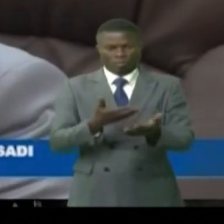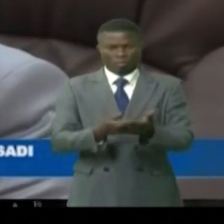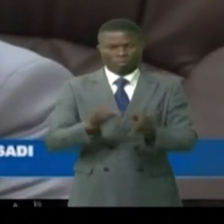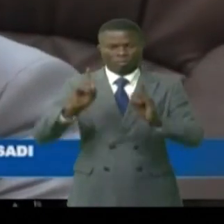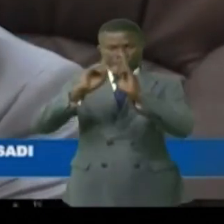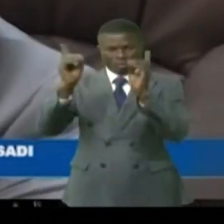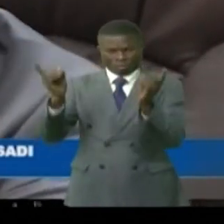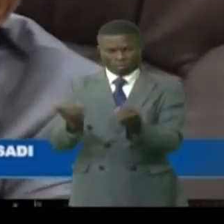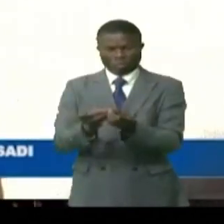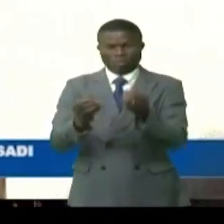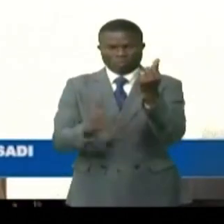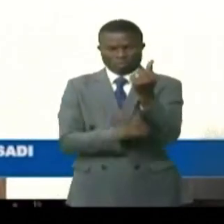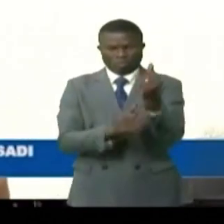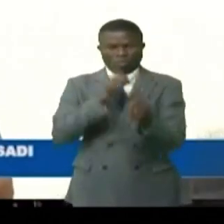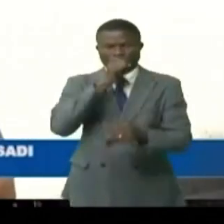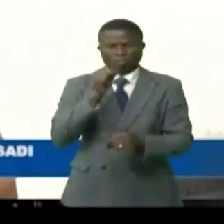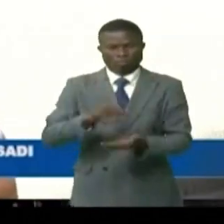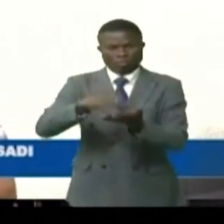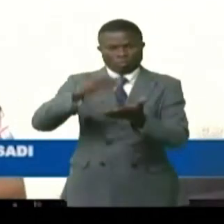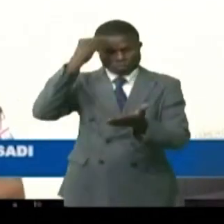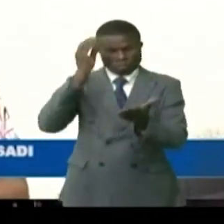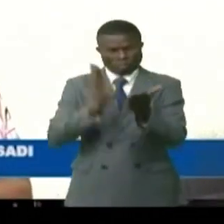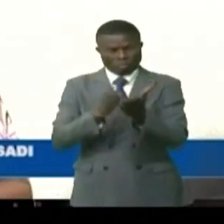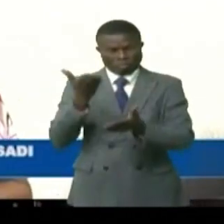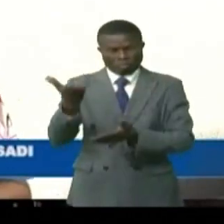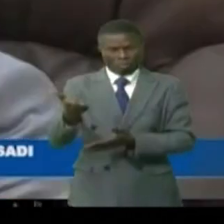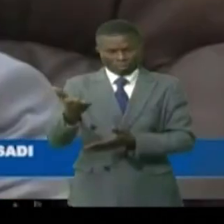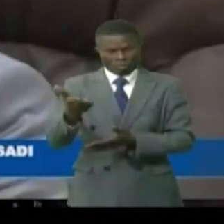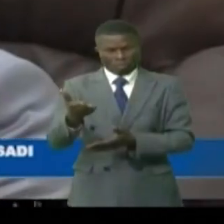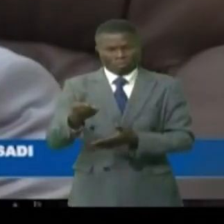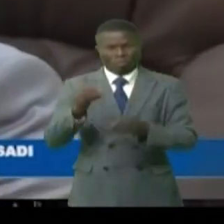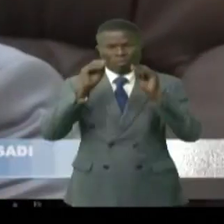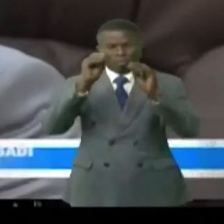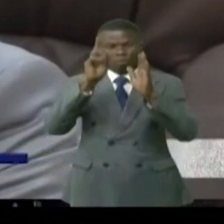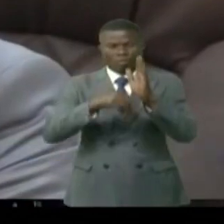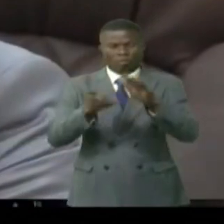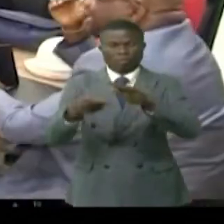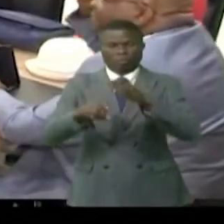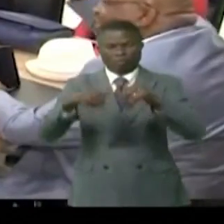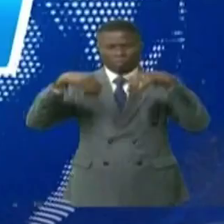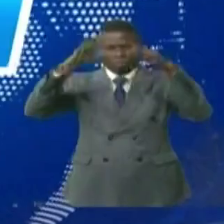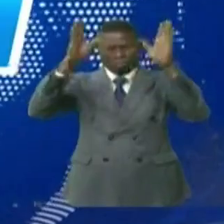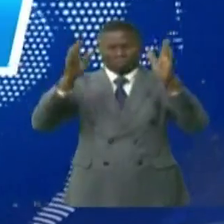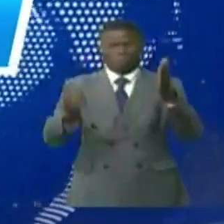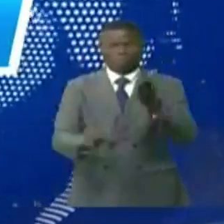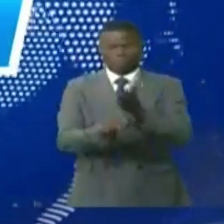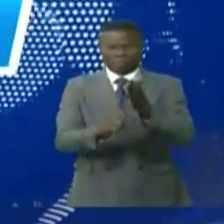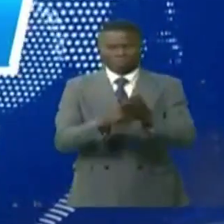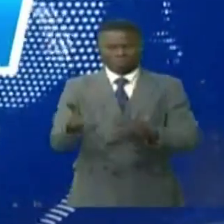une délégation des anciens élèves de cet établissement d'enseignement primaire, secondaire et technique.